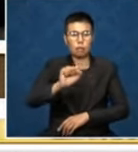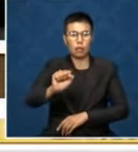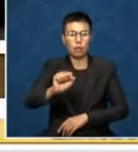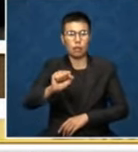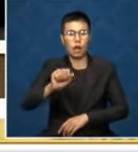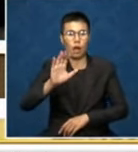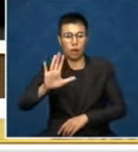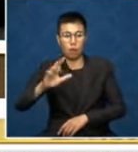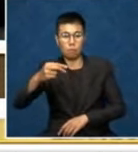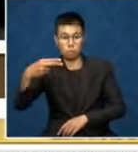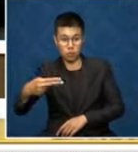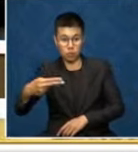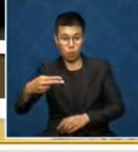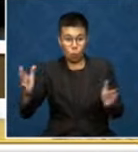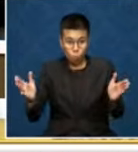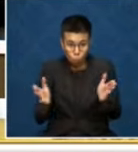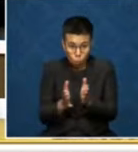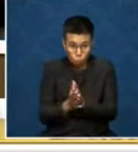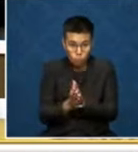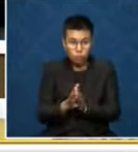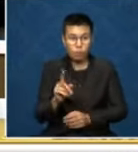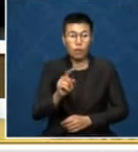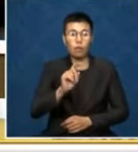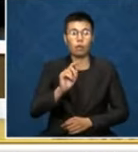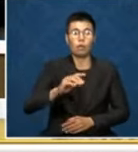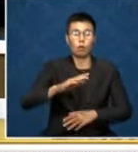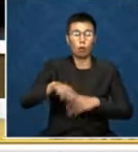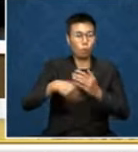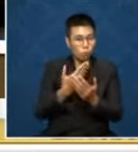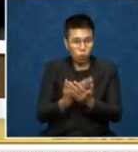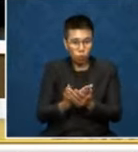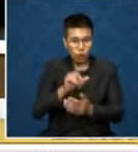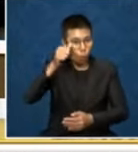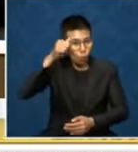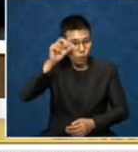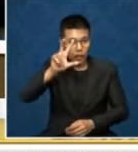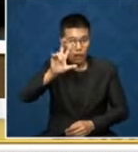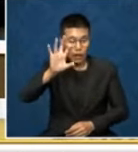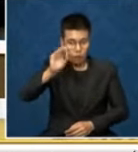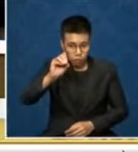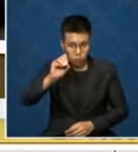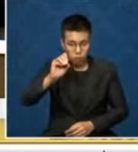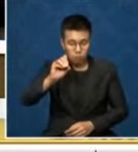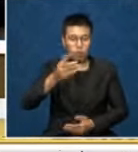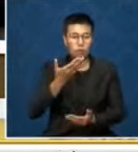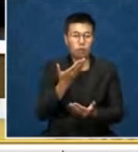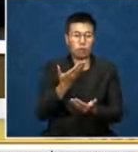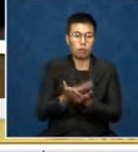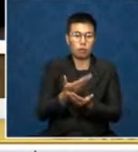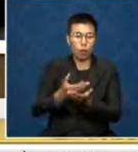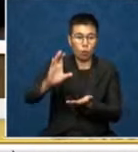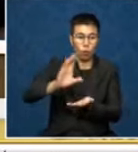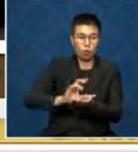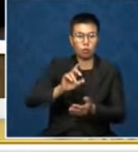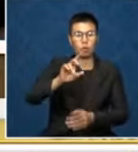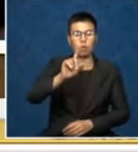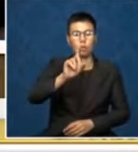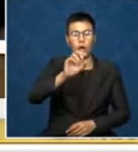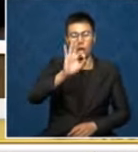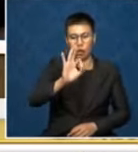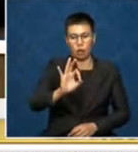วันเนี่ยใช้เงินคณะละไม่ต่ำกว่า1ล้านบาทแล้วถ้าศึกษาไม่เสร็จเนี่ยก็ยังสามารถต่อเวลาได้อีกน